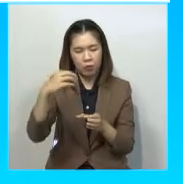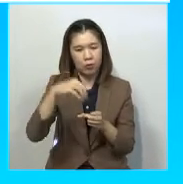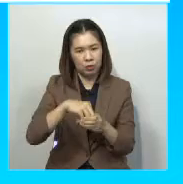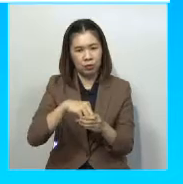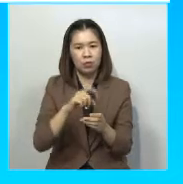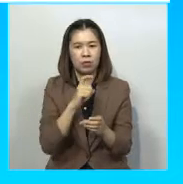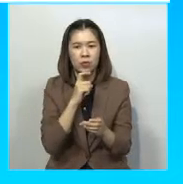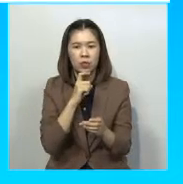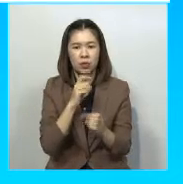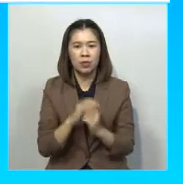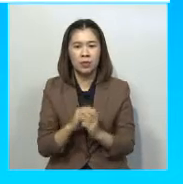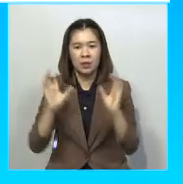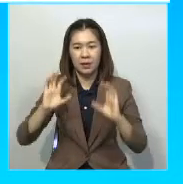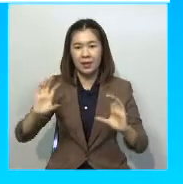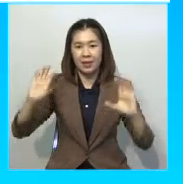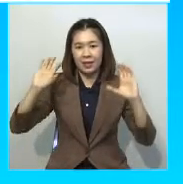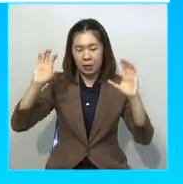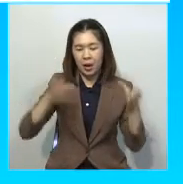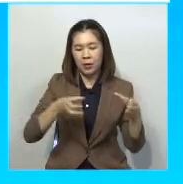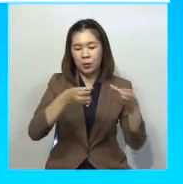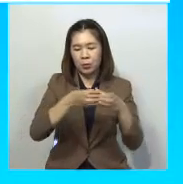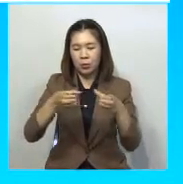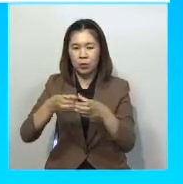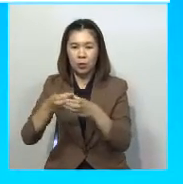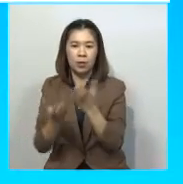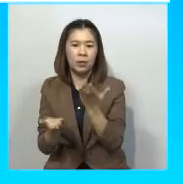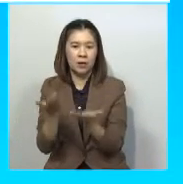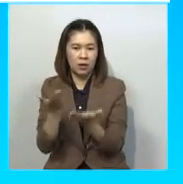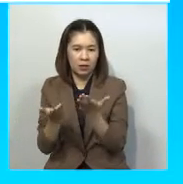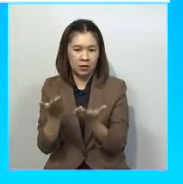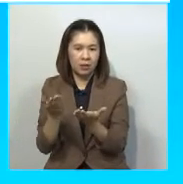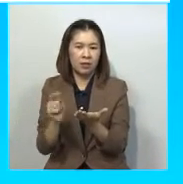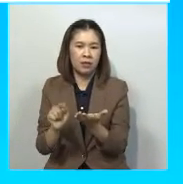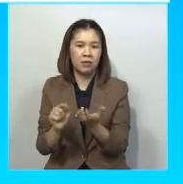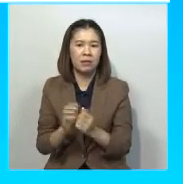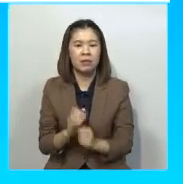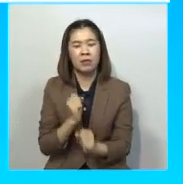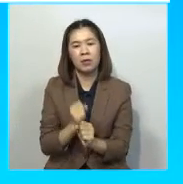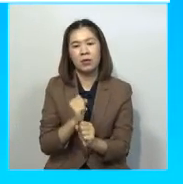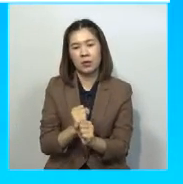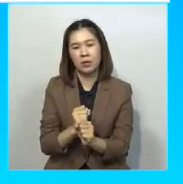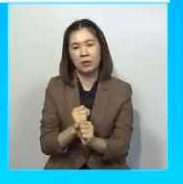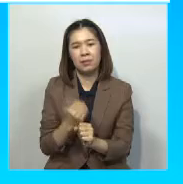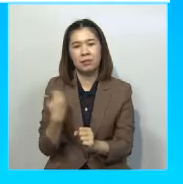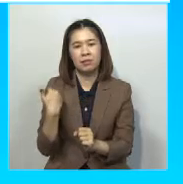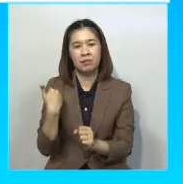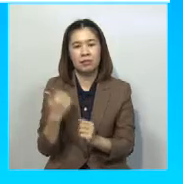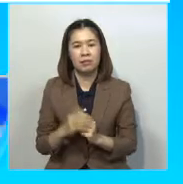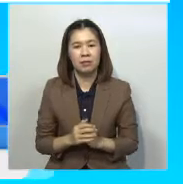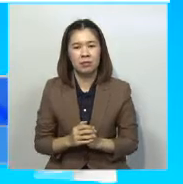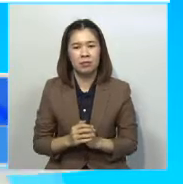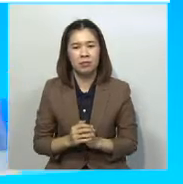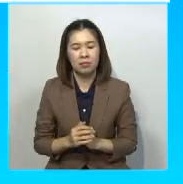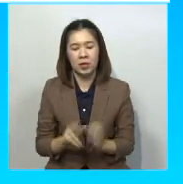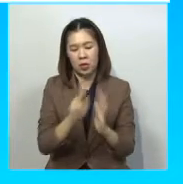มเชื่อว่าไม่ว่ารัฐบาลไหนที่ขึ้นมาใหม่ย่อมไม่ปฏิเสธนโยบายอย่างเช่น 4.0 เป็นไปไม่ได้ที่เขาจะเปลี่ยน